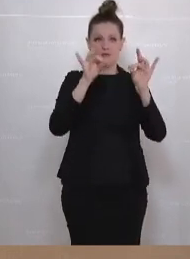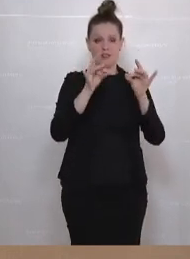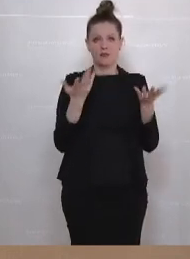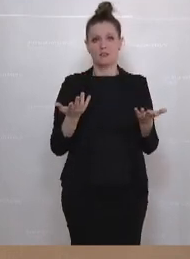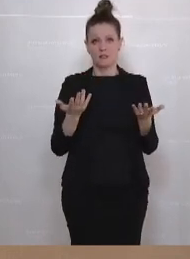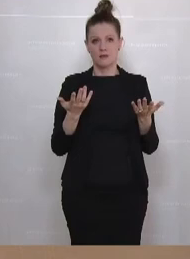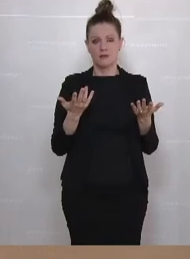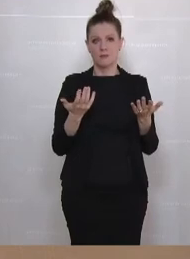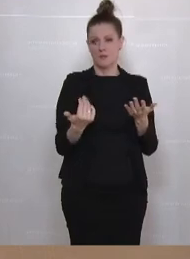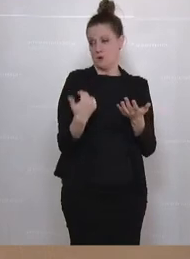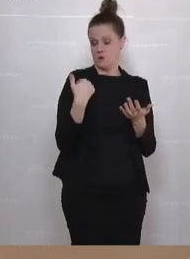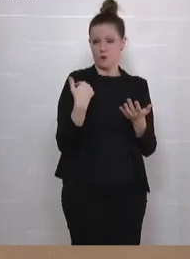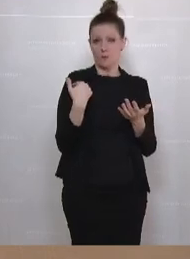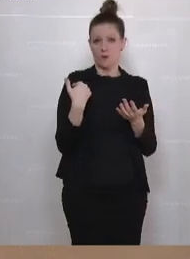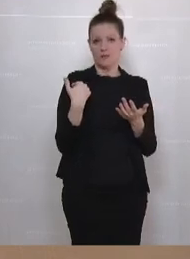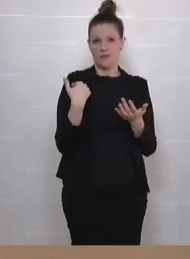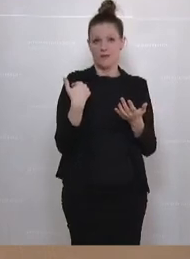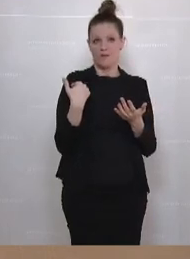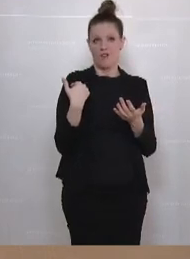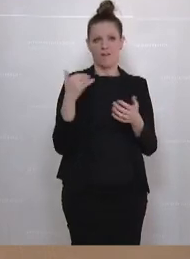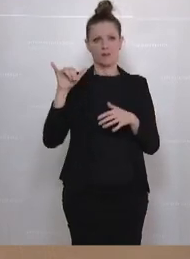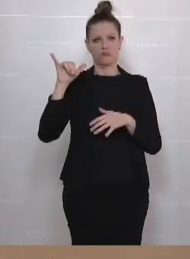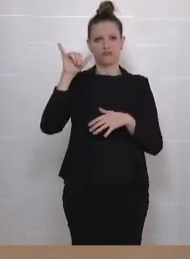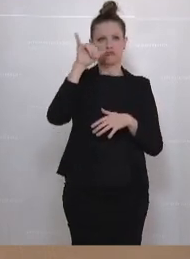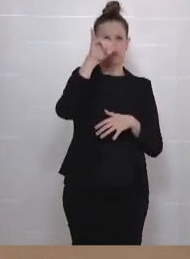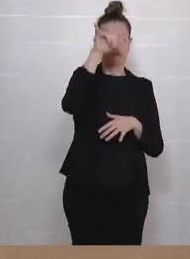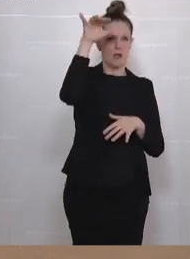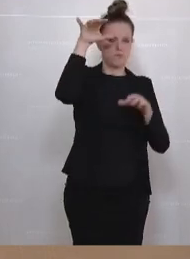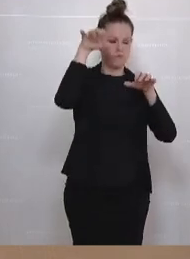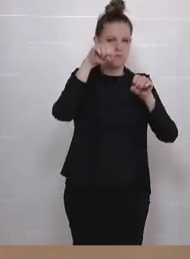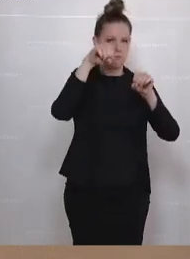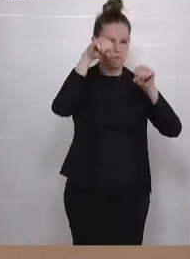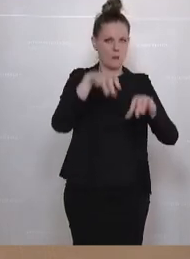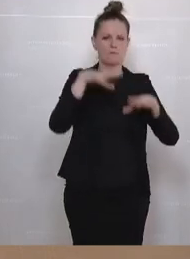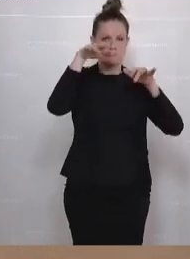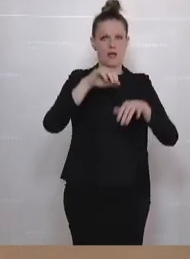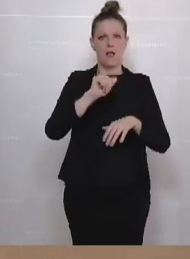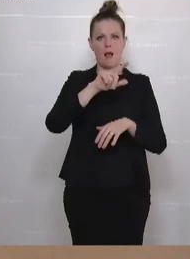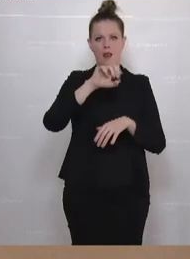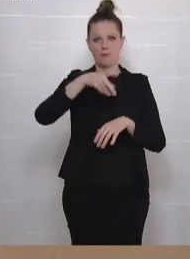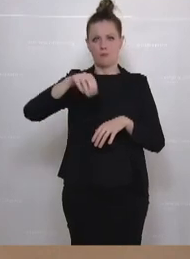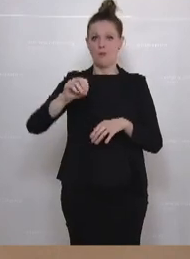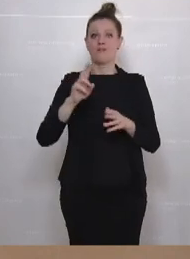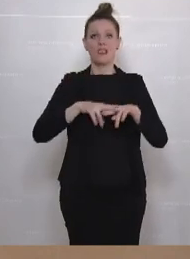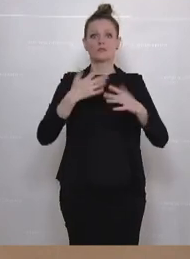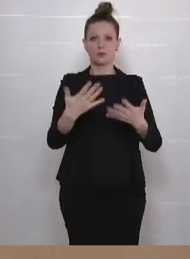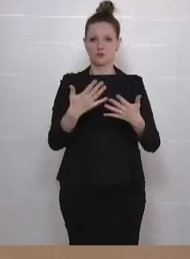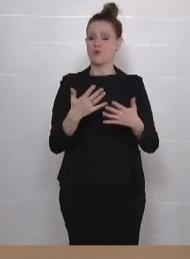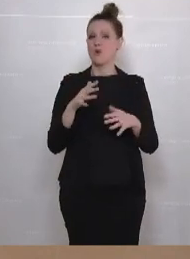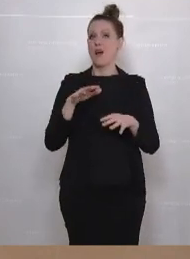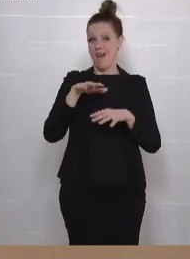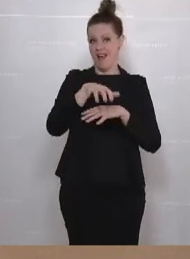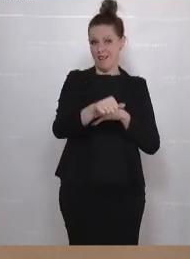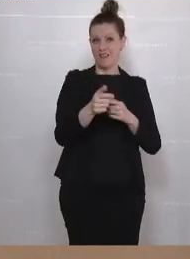können. Wir hatten ja erst vor kurzem wieder Luftangriffe auf Aleppo. Also solange einige glauben, dass Waffengewalt das Mittel ist,